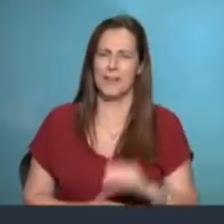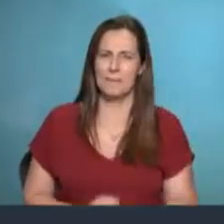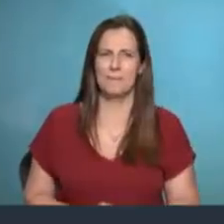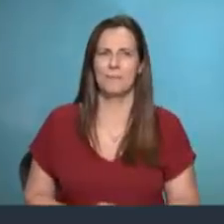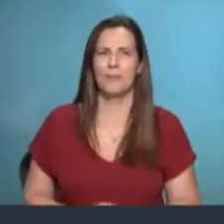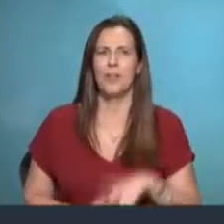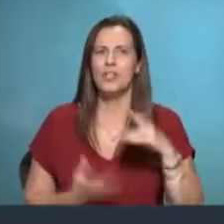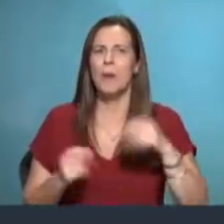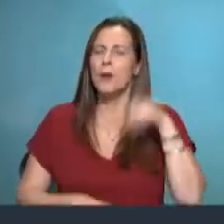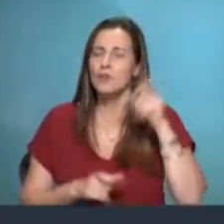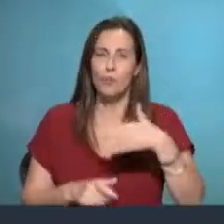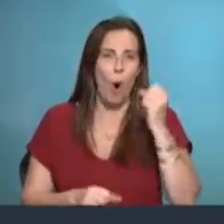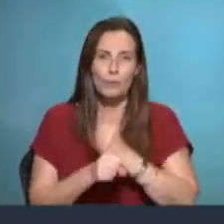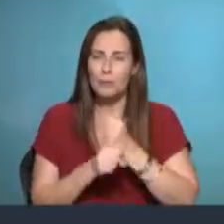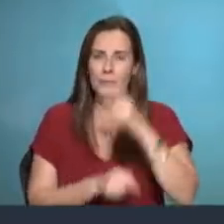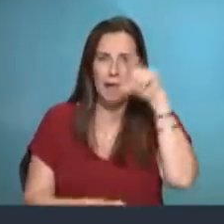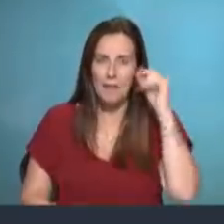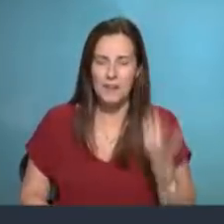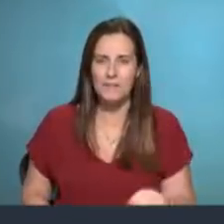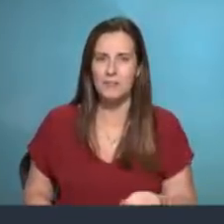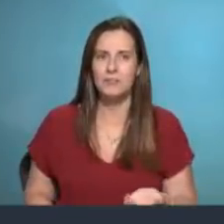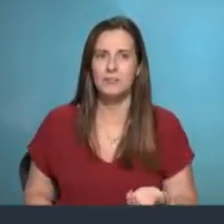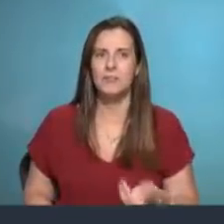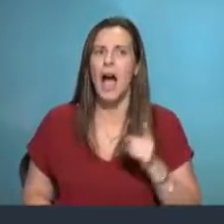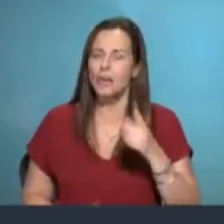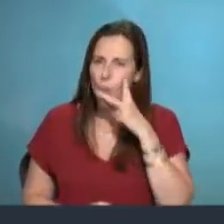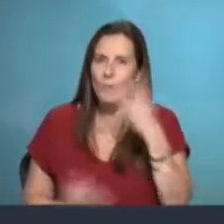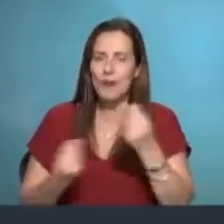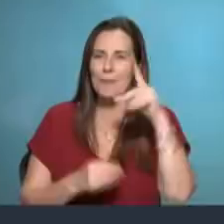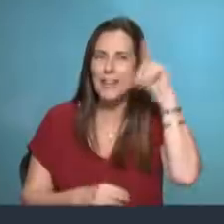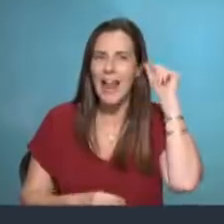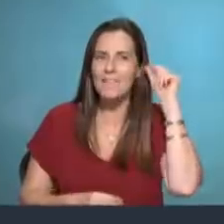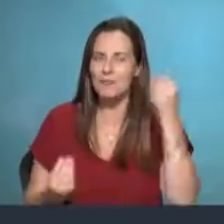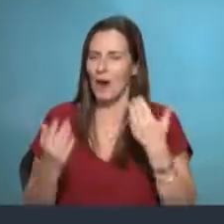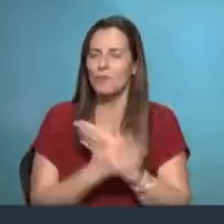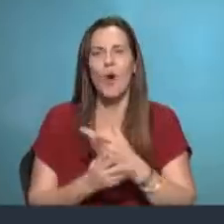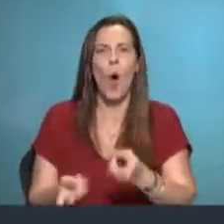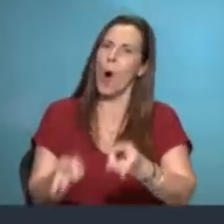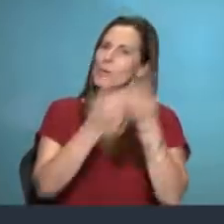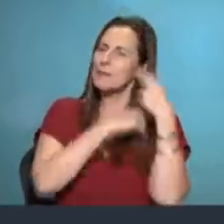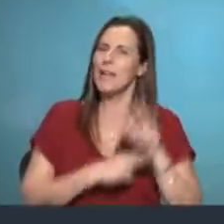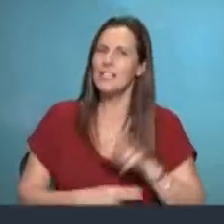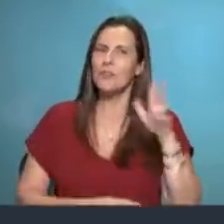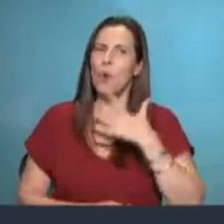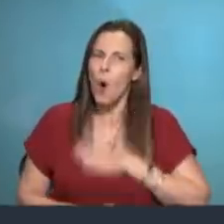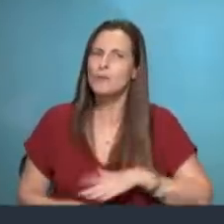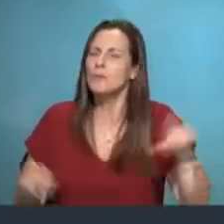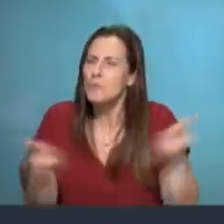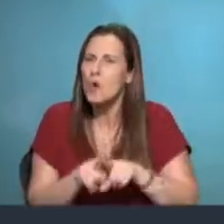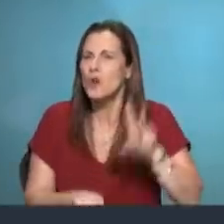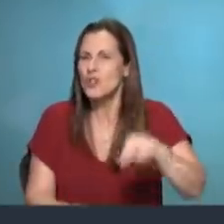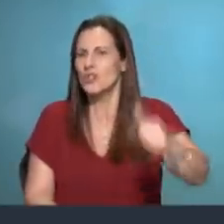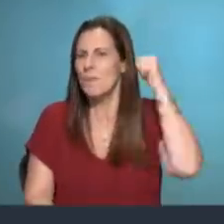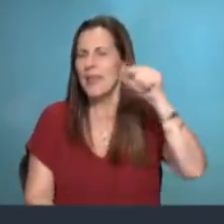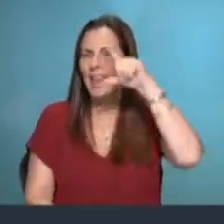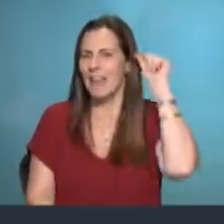יש הרבה אנשים שהולכים לעבוד בתל אביב. אז כשהם נחשפים תל אביב לדברים חדשים, חוזרים צפונה, אז הם רוצים לעשות משהו כמו